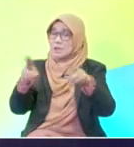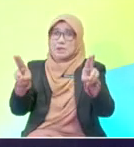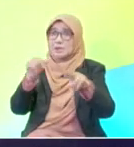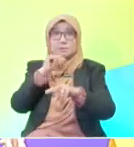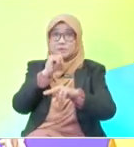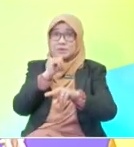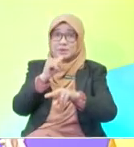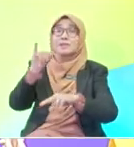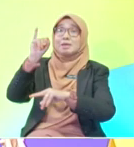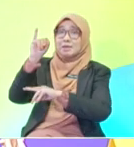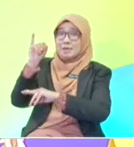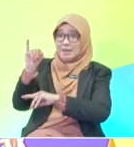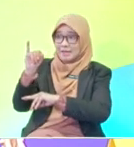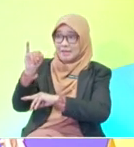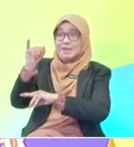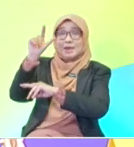ejen.